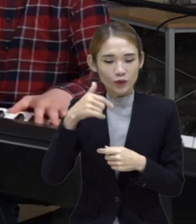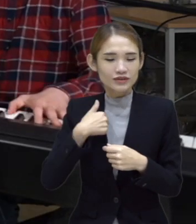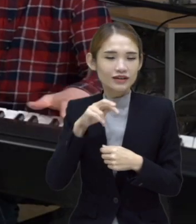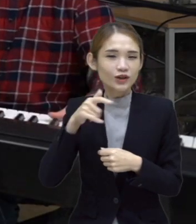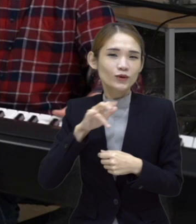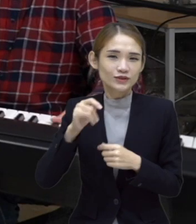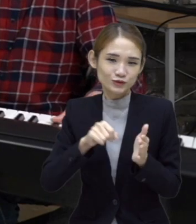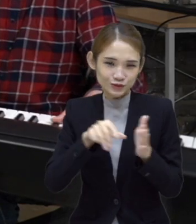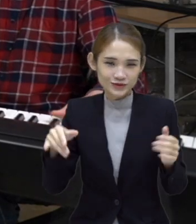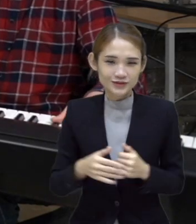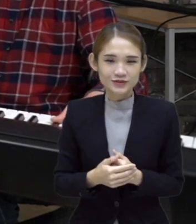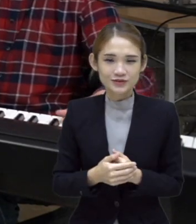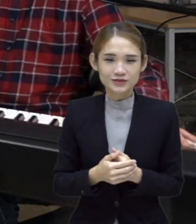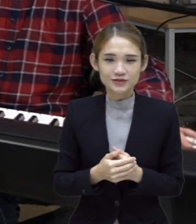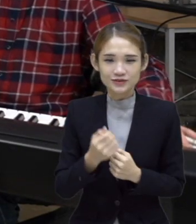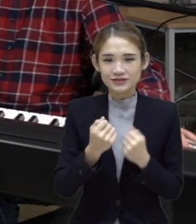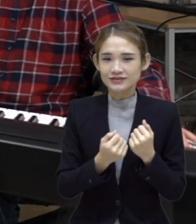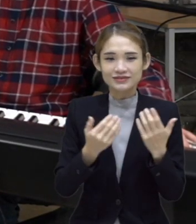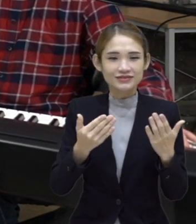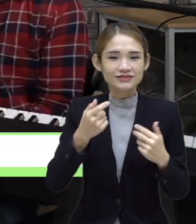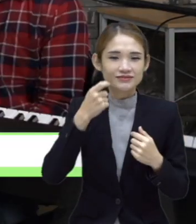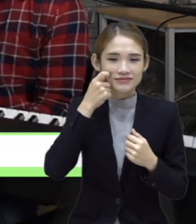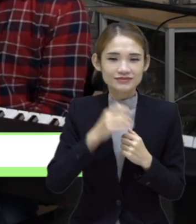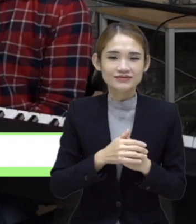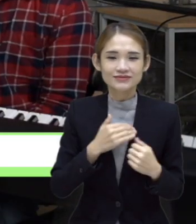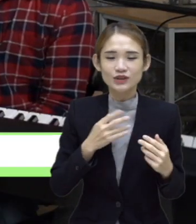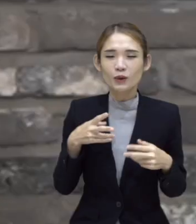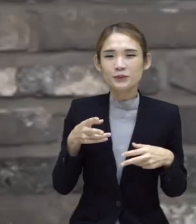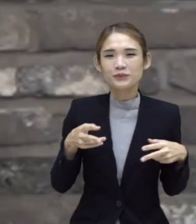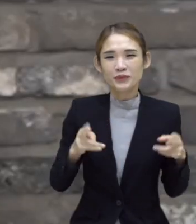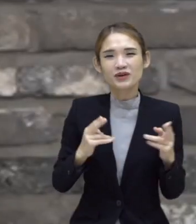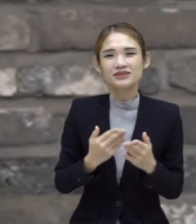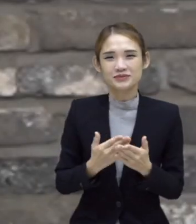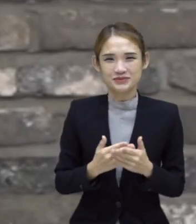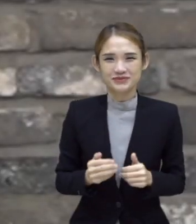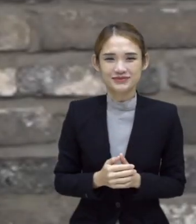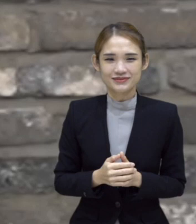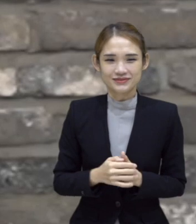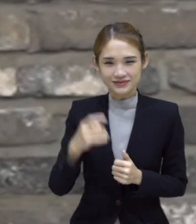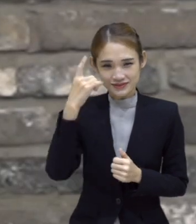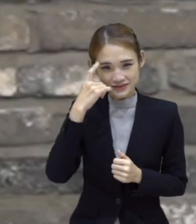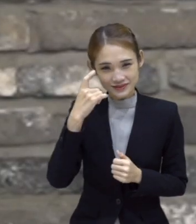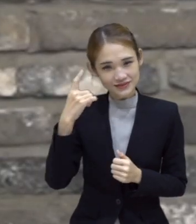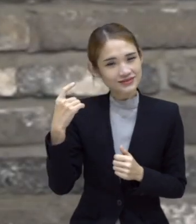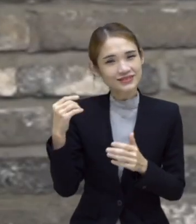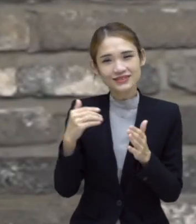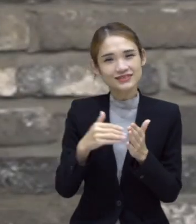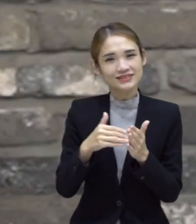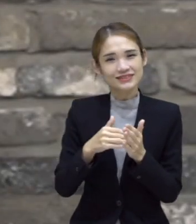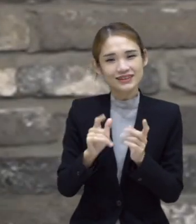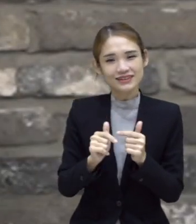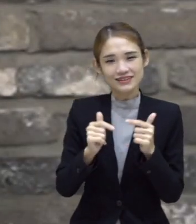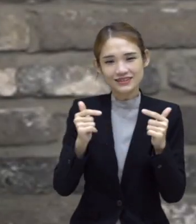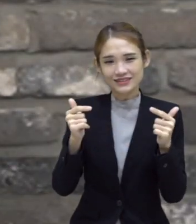그래요? 설명할 수 없죠. 저는 편집해 주세요. 추억으로